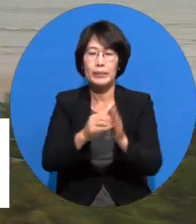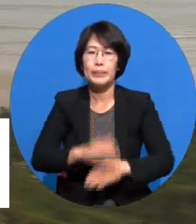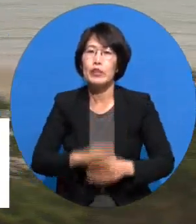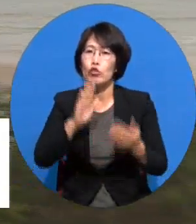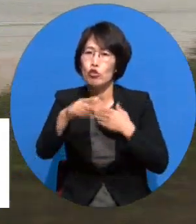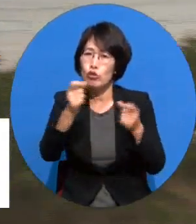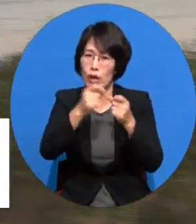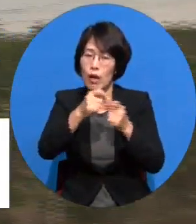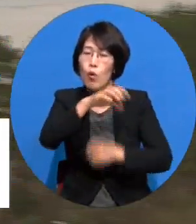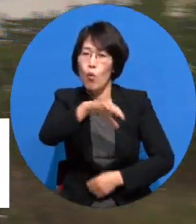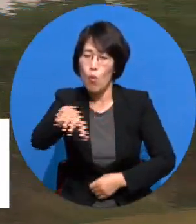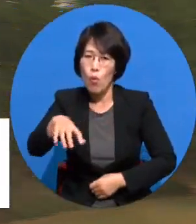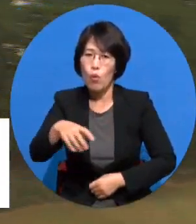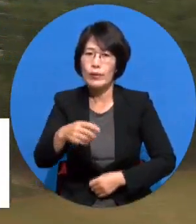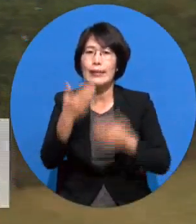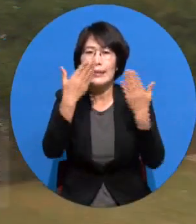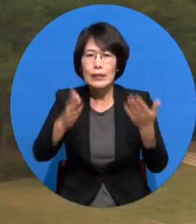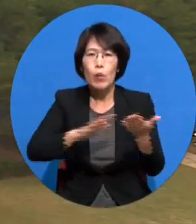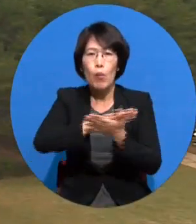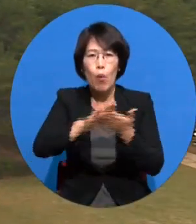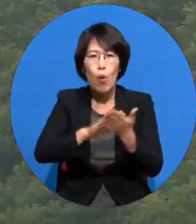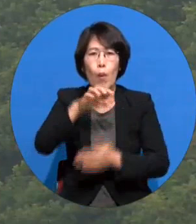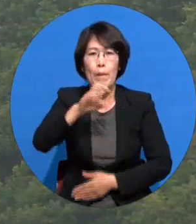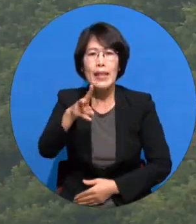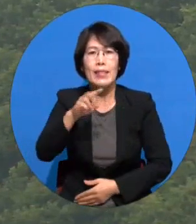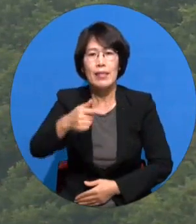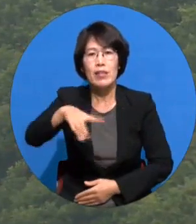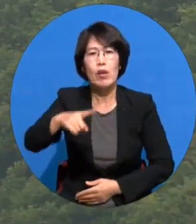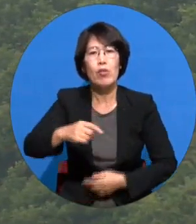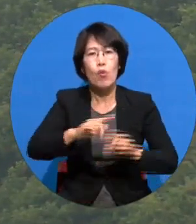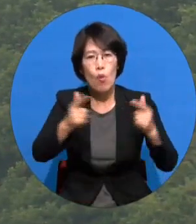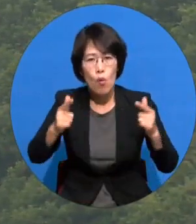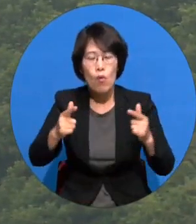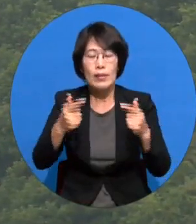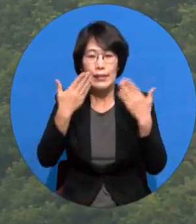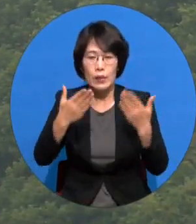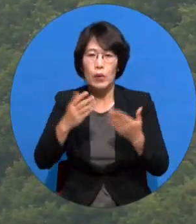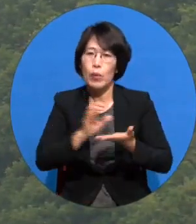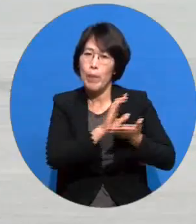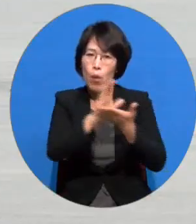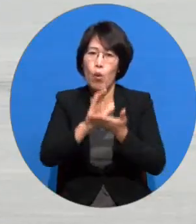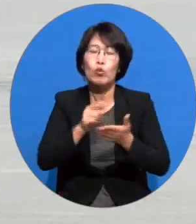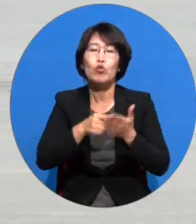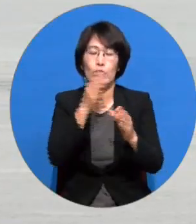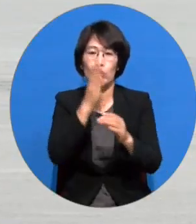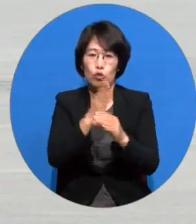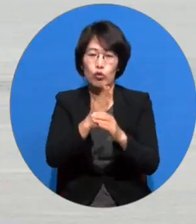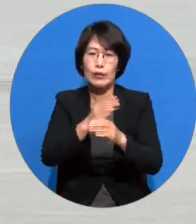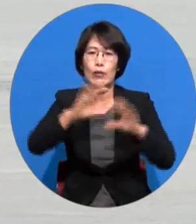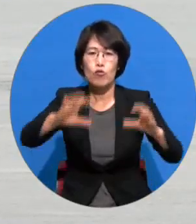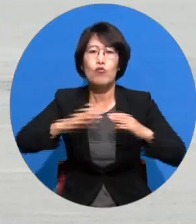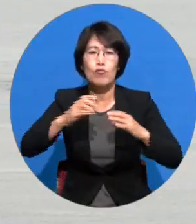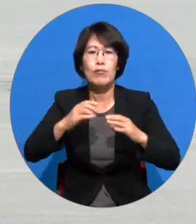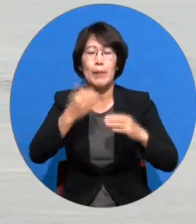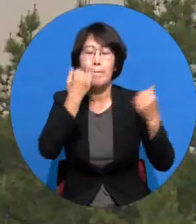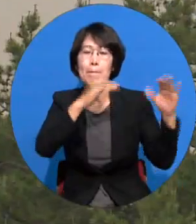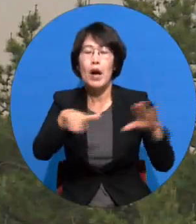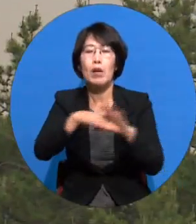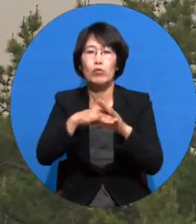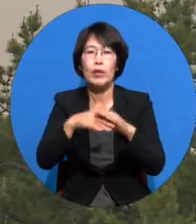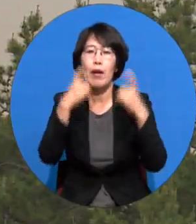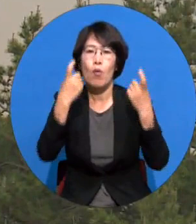향후 인근에서 휴양 펜션 단지, 전원 휴양 시설, 마리나 등이 추진돼 국제 해양 문화 관광